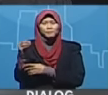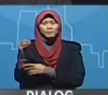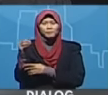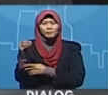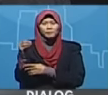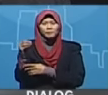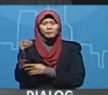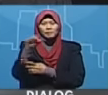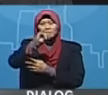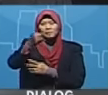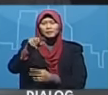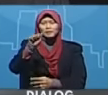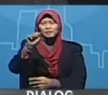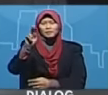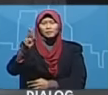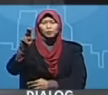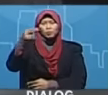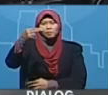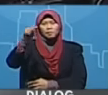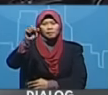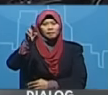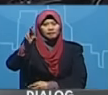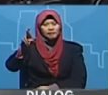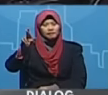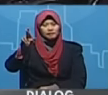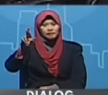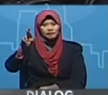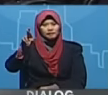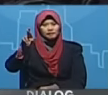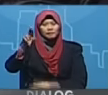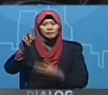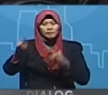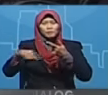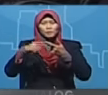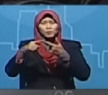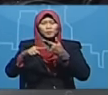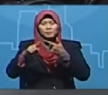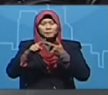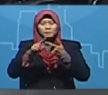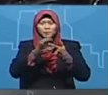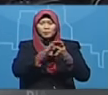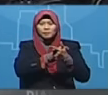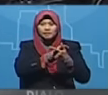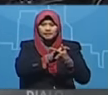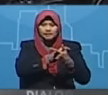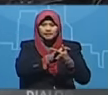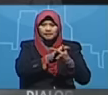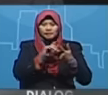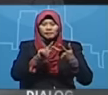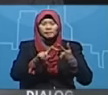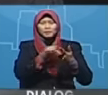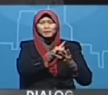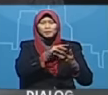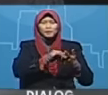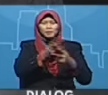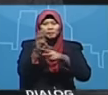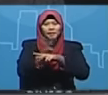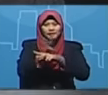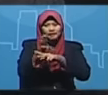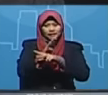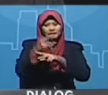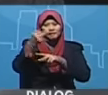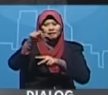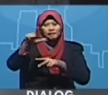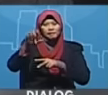dia panggil Jauha, JPH di Jabatan Perdana Menteri ya. Yep. Yang keduanya Polis Diraja Malaysia, Kementerian Perdagangan Dalam Negeri dan Ehwal